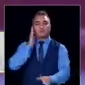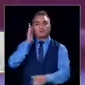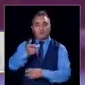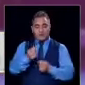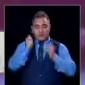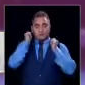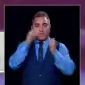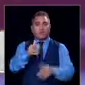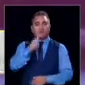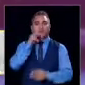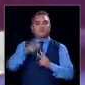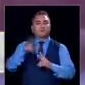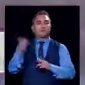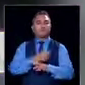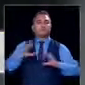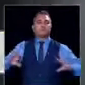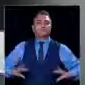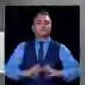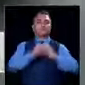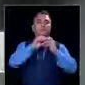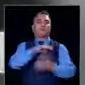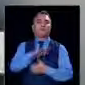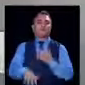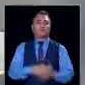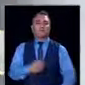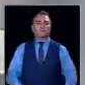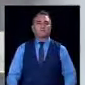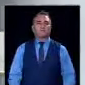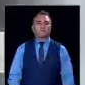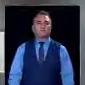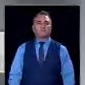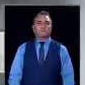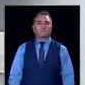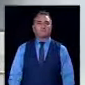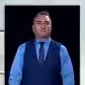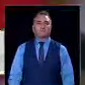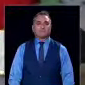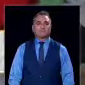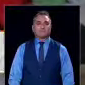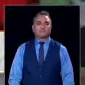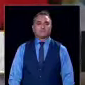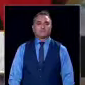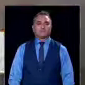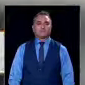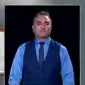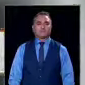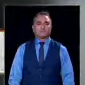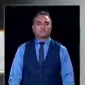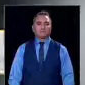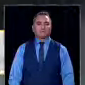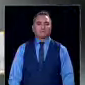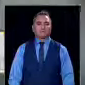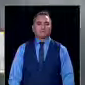da arbede çıktı. Diye elinde bu ve vurmaya çalışıyor. Önce kes sesini dedi.